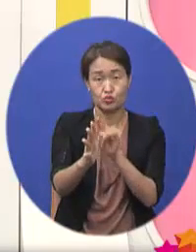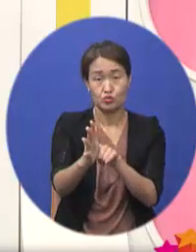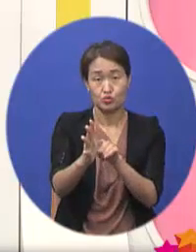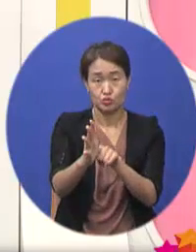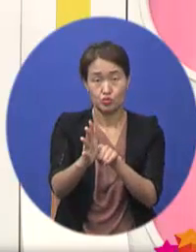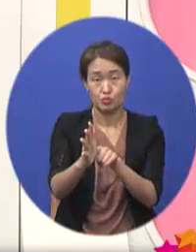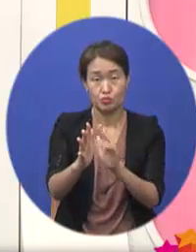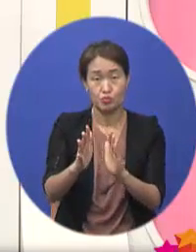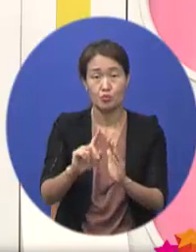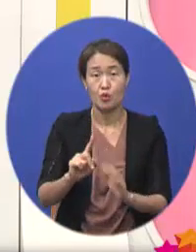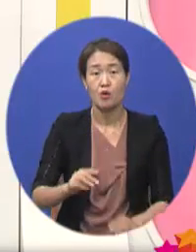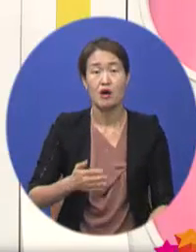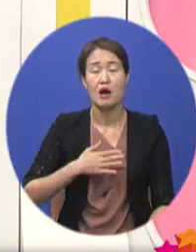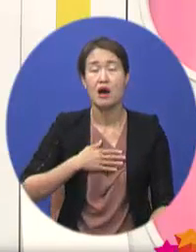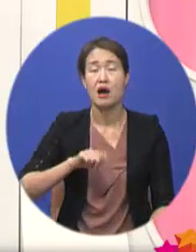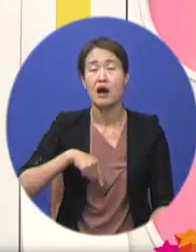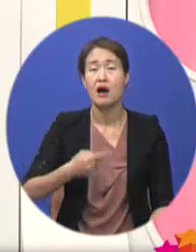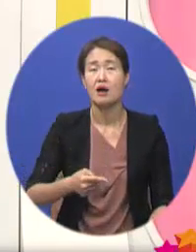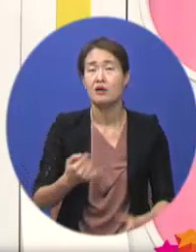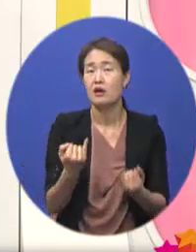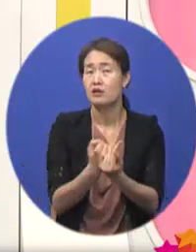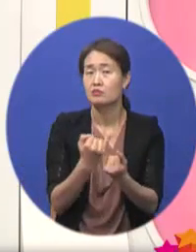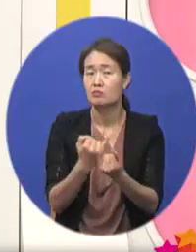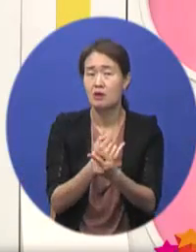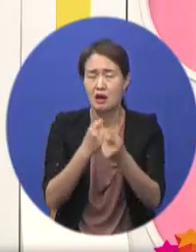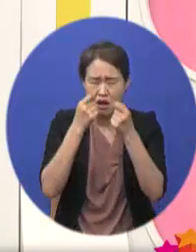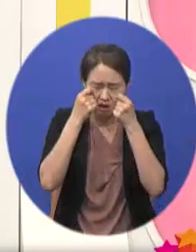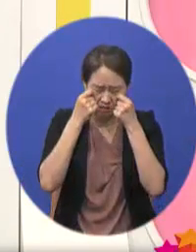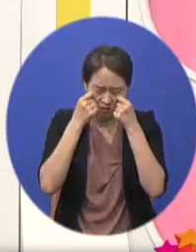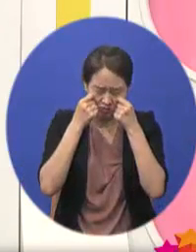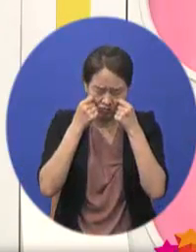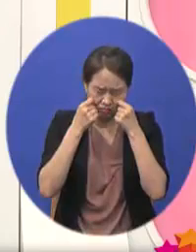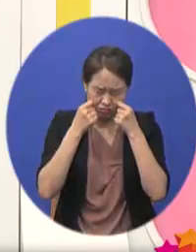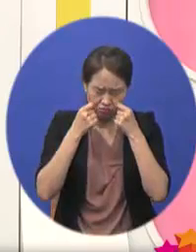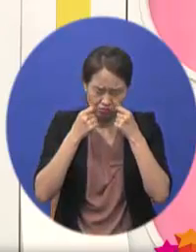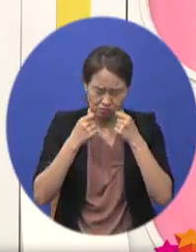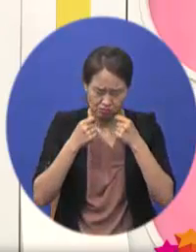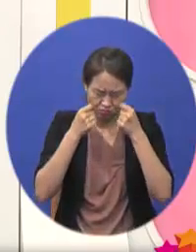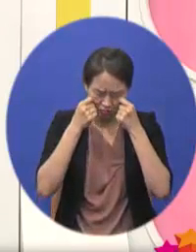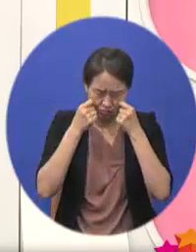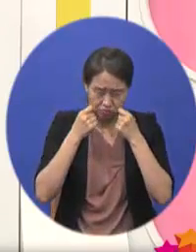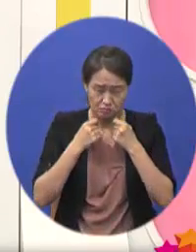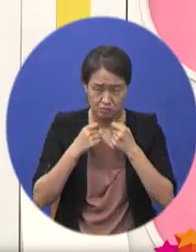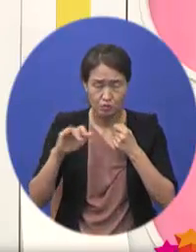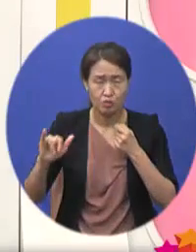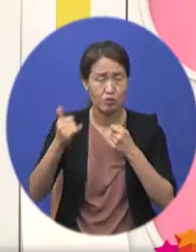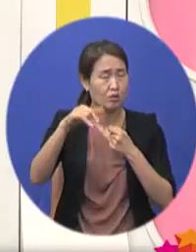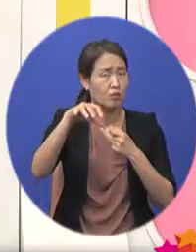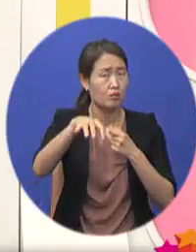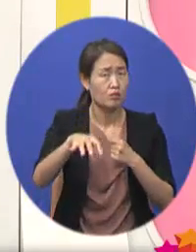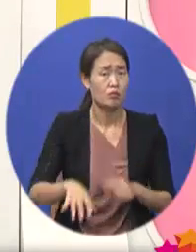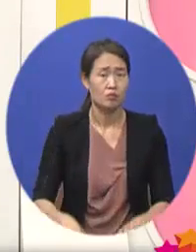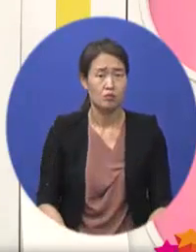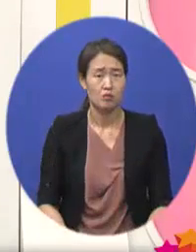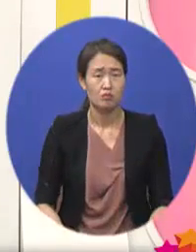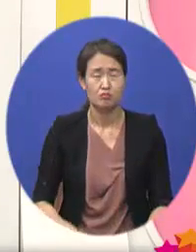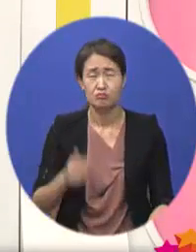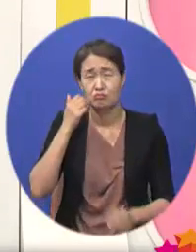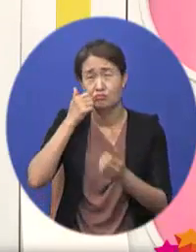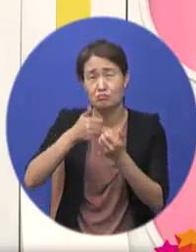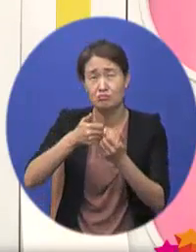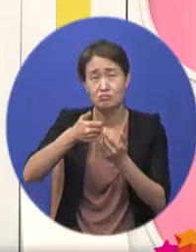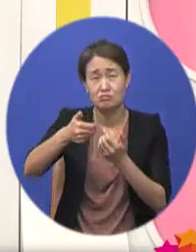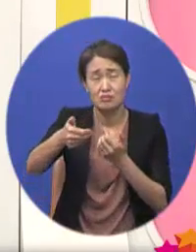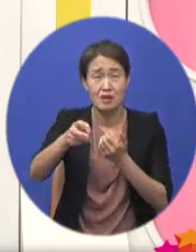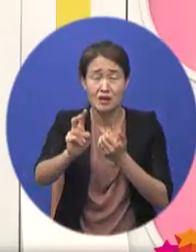가운데 앞에 어떤 아주머니분이 눈물을 서글프게 막. 공항에서? 네, 공항에서. 누구랑 헤어져서 이제